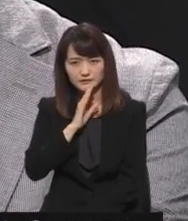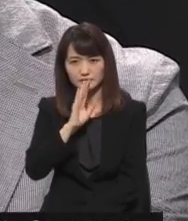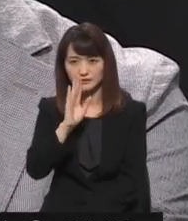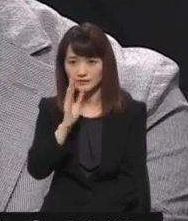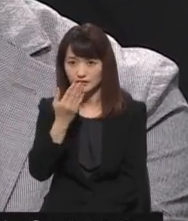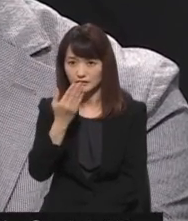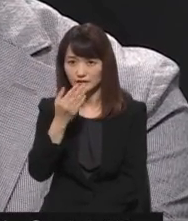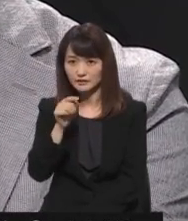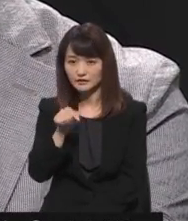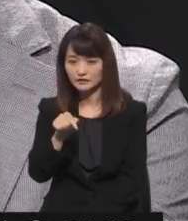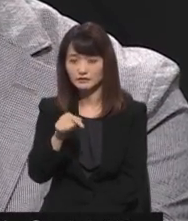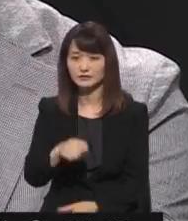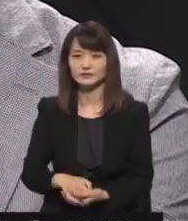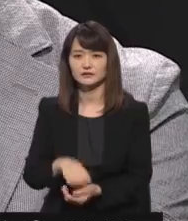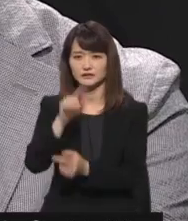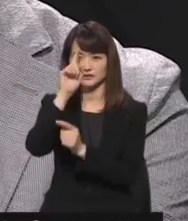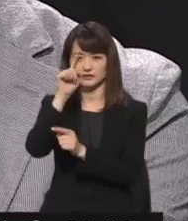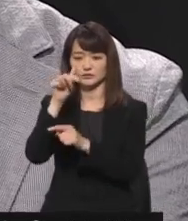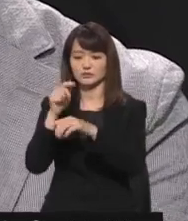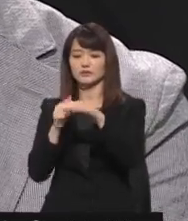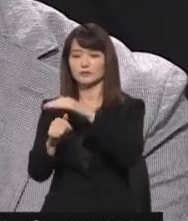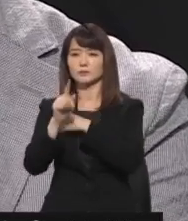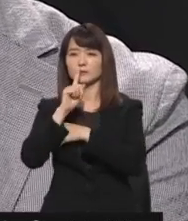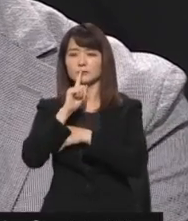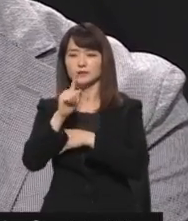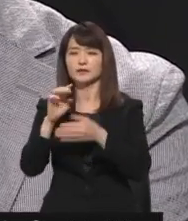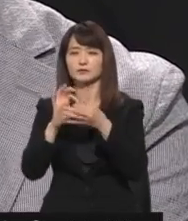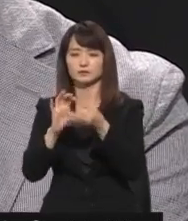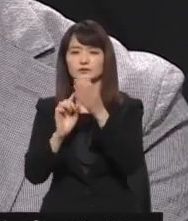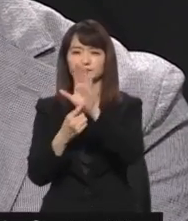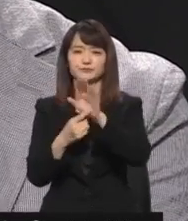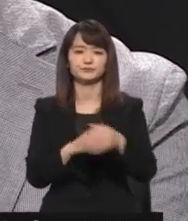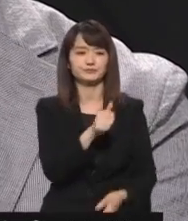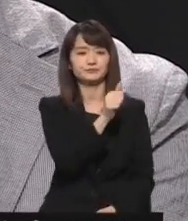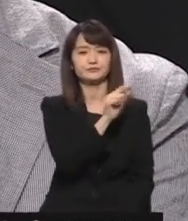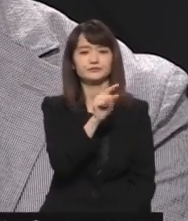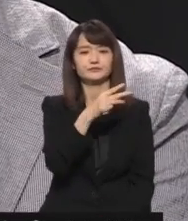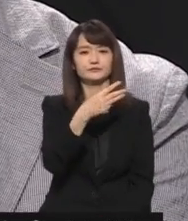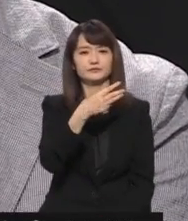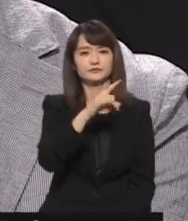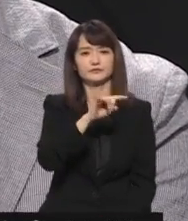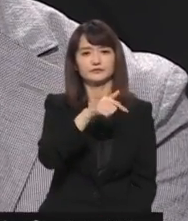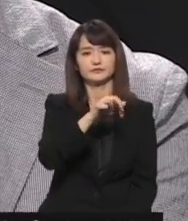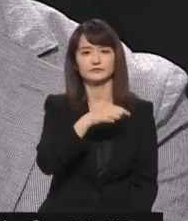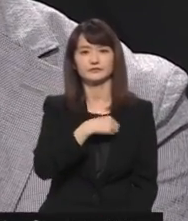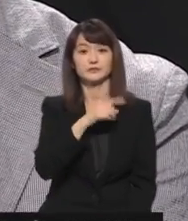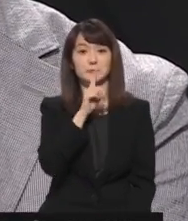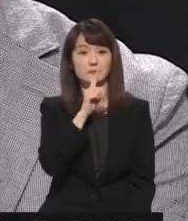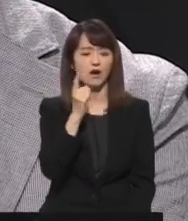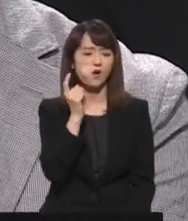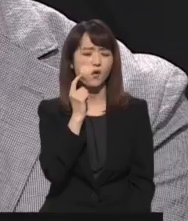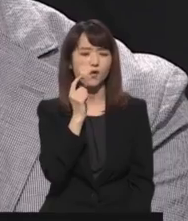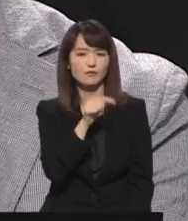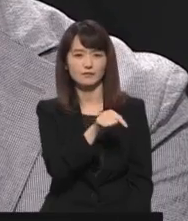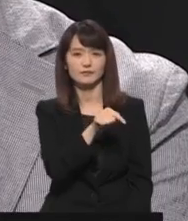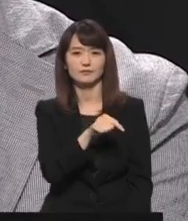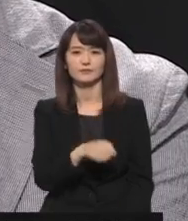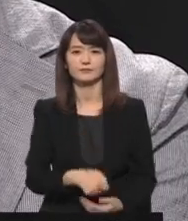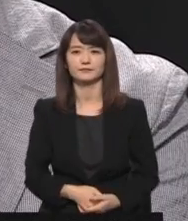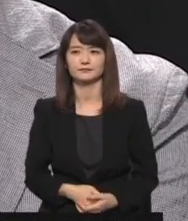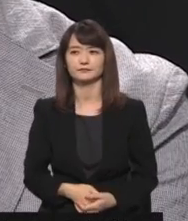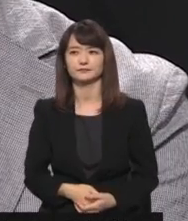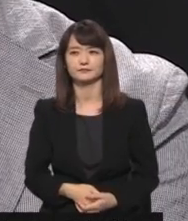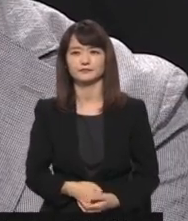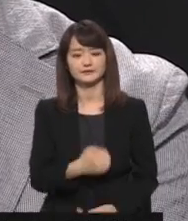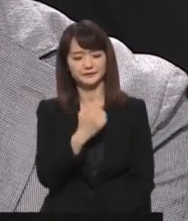이 말을 통해서 사실이 드러난 것이죠 그래서 하태경 우연히 이걸 뻥이다 라고 이야기 한 것은 이것을